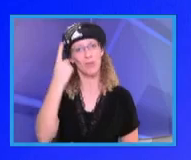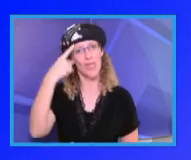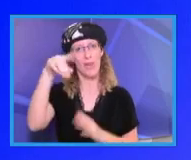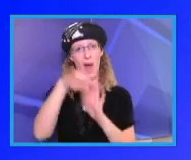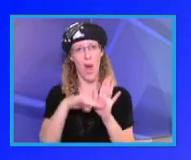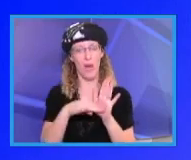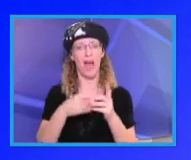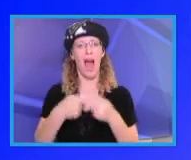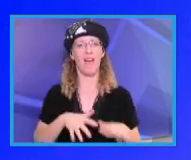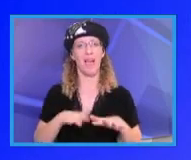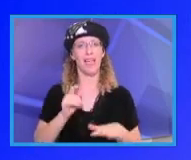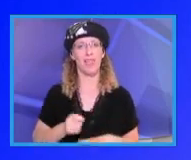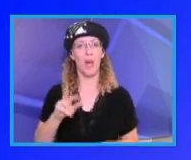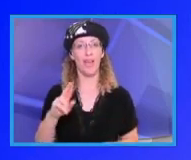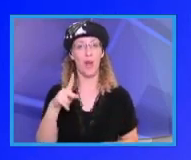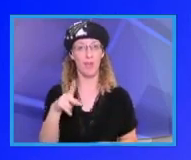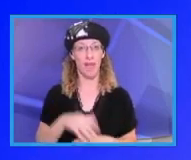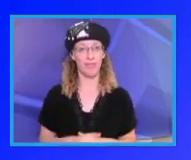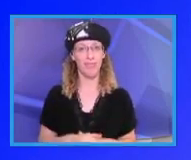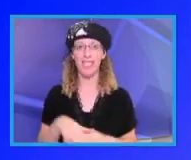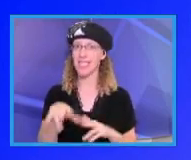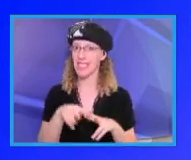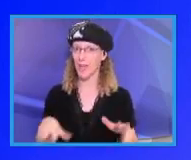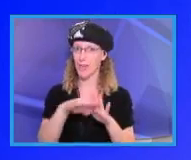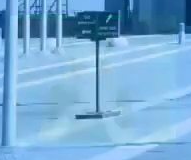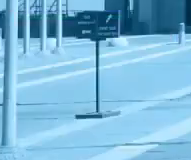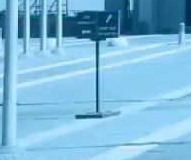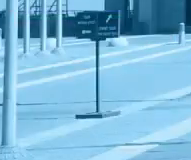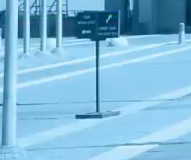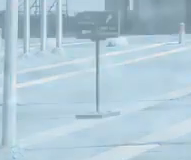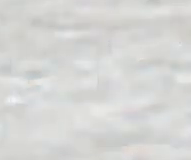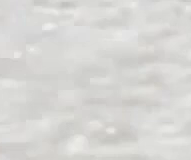חבר הכנסת רועי פולקמן. סטטוס חוק, מתחילים.